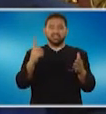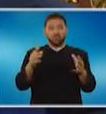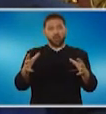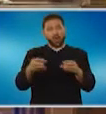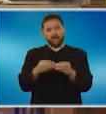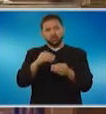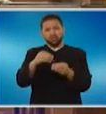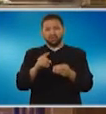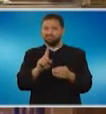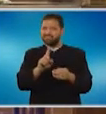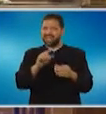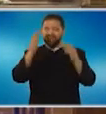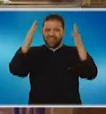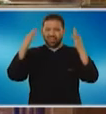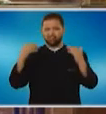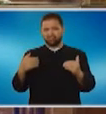nefericită.